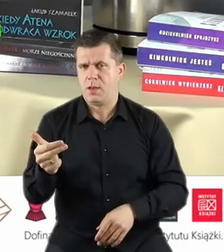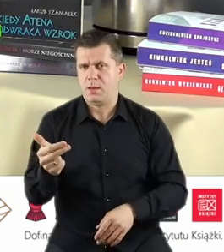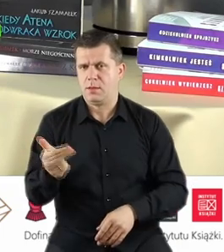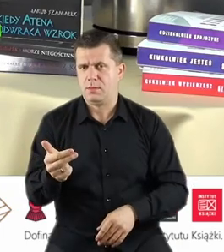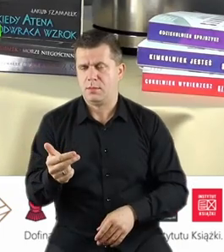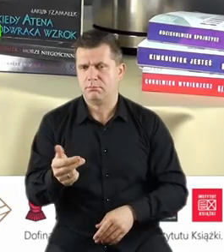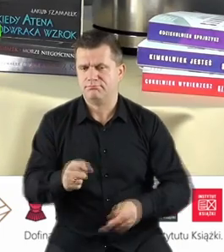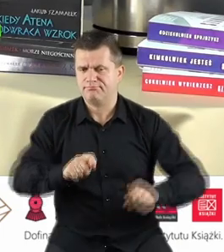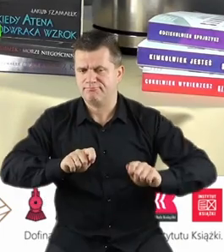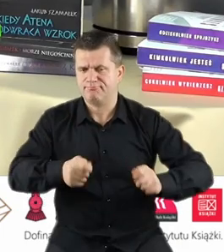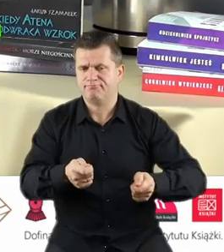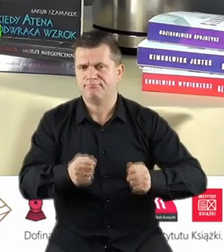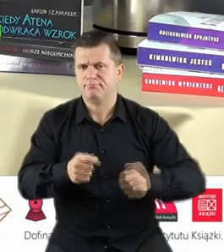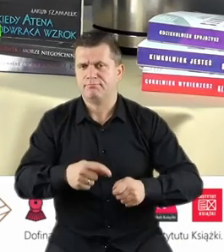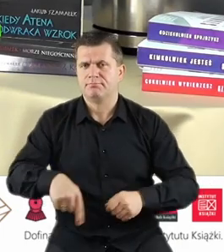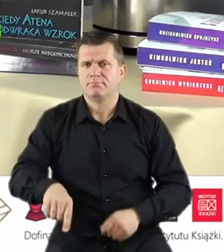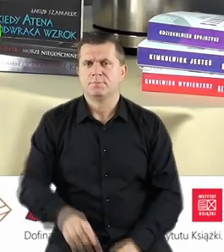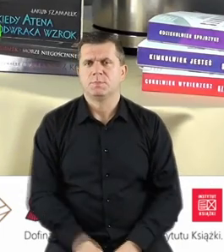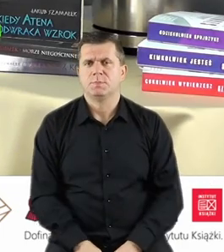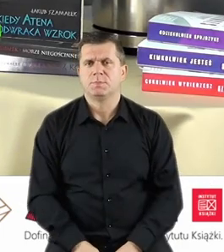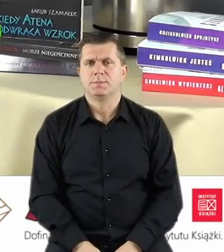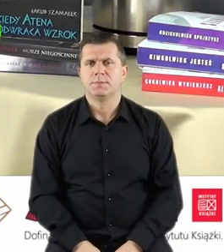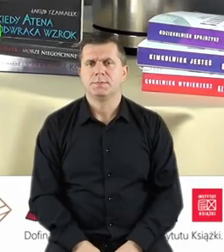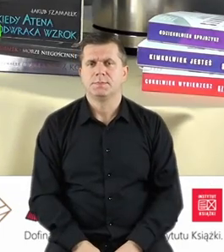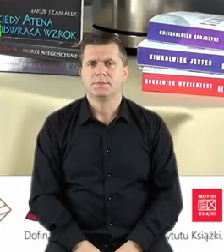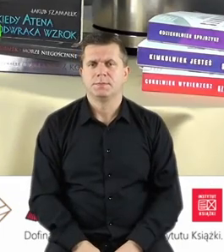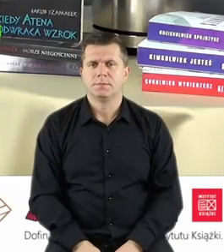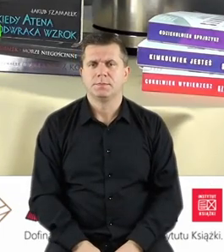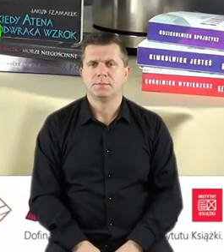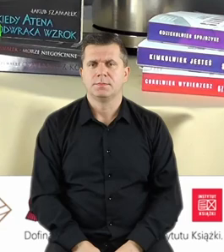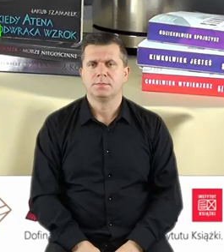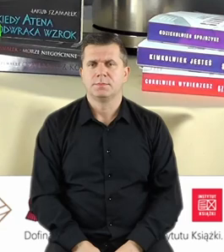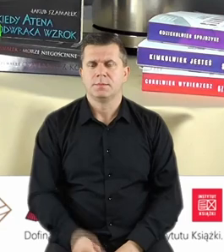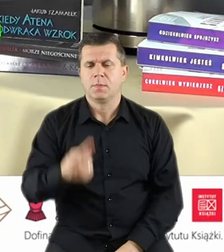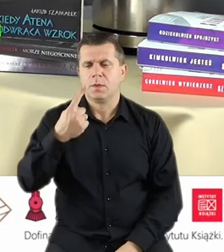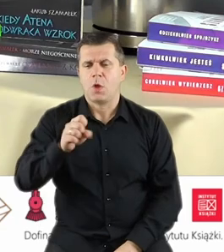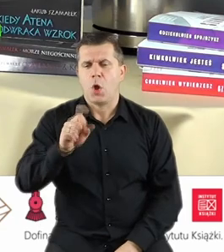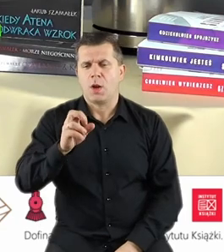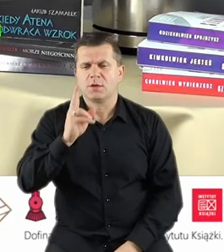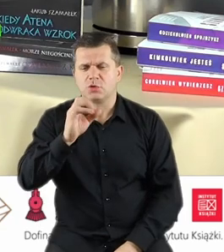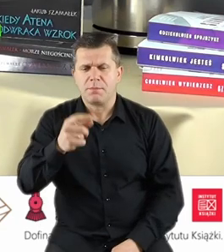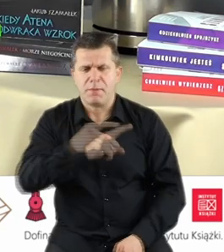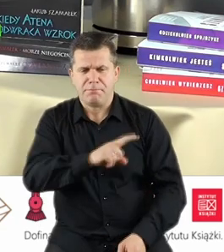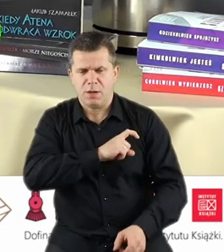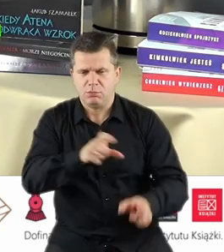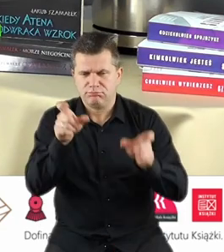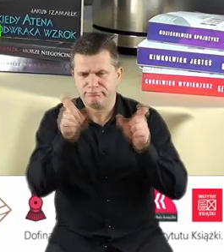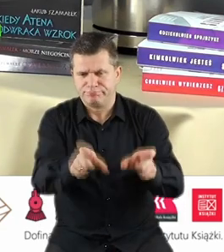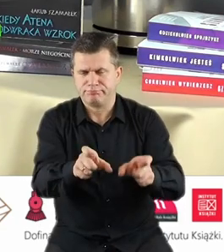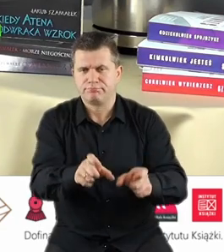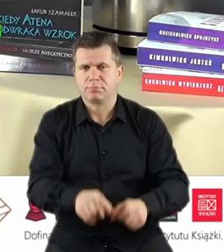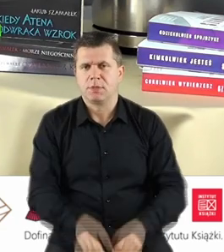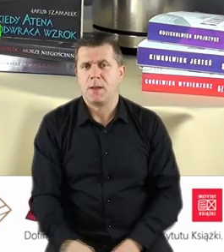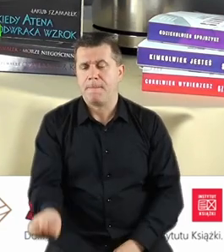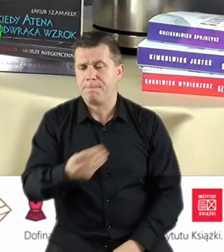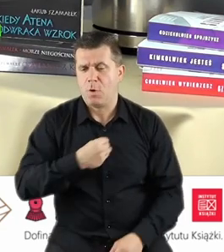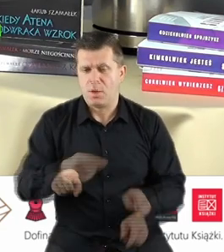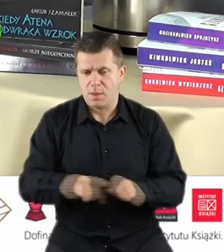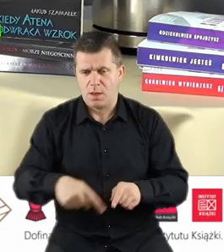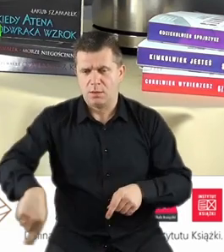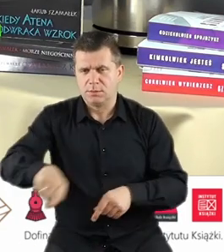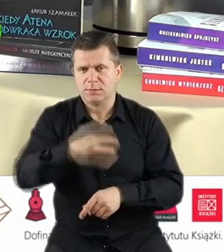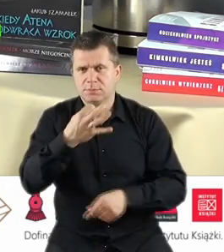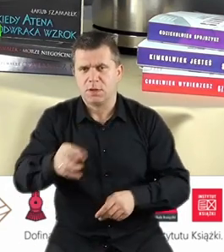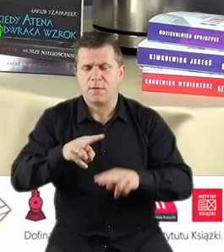wszystkie molochy z Doliny Krzemowej ściga i pilnuje. W Polsce też działa prężnie